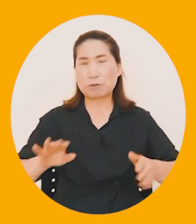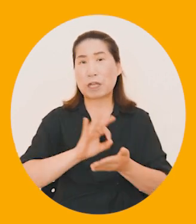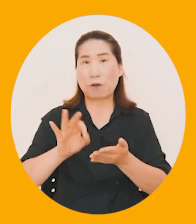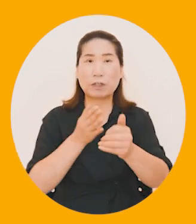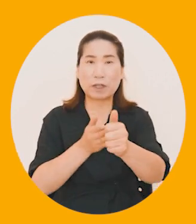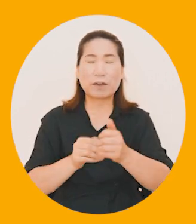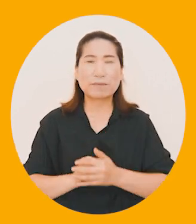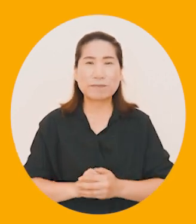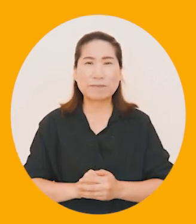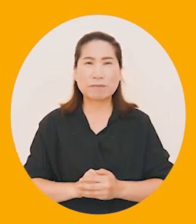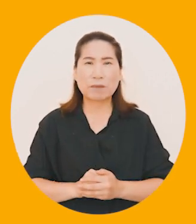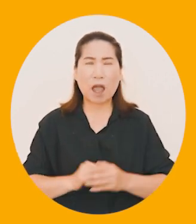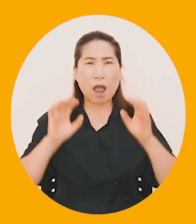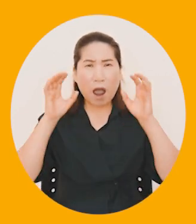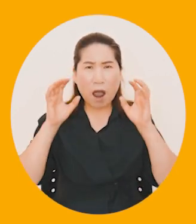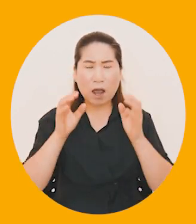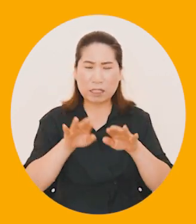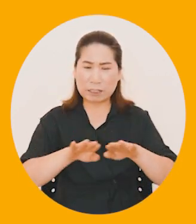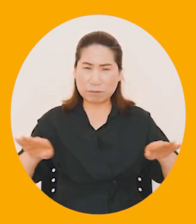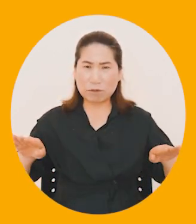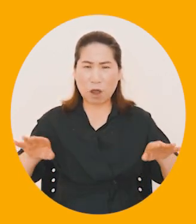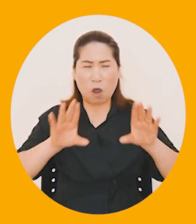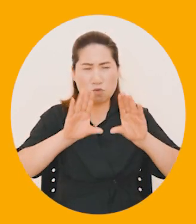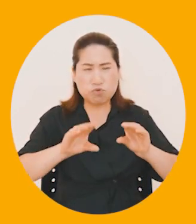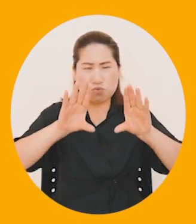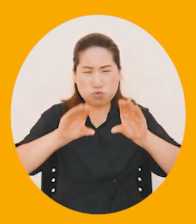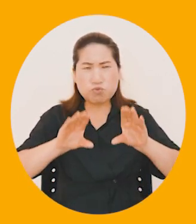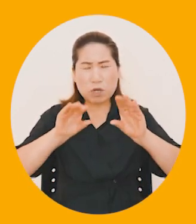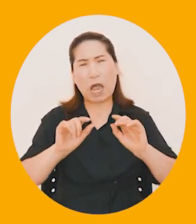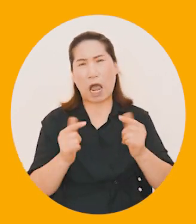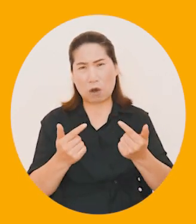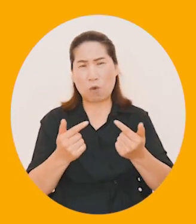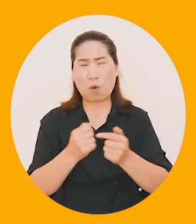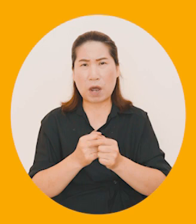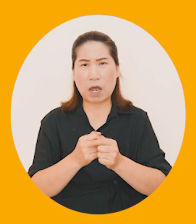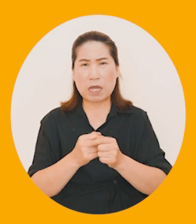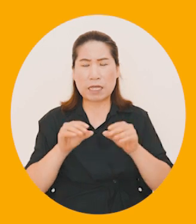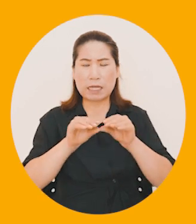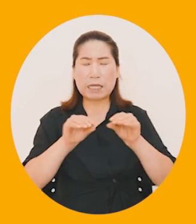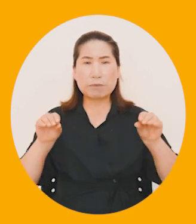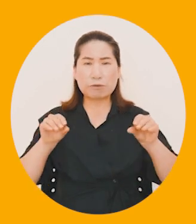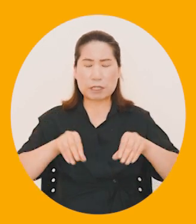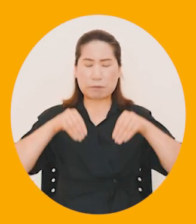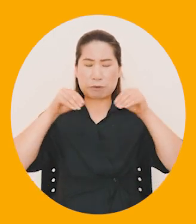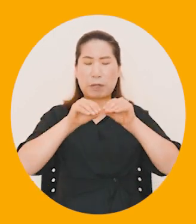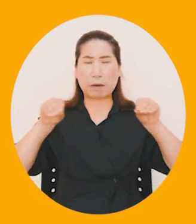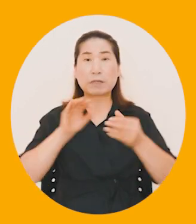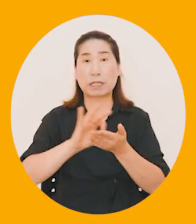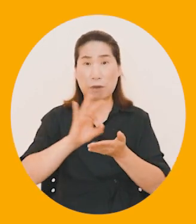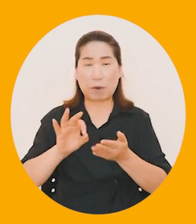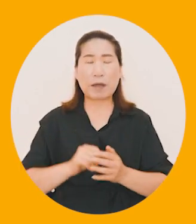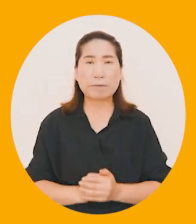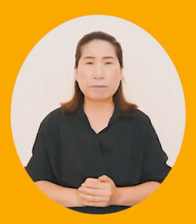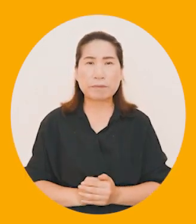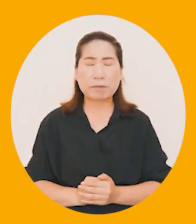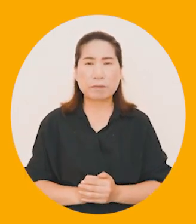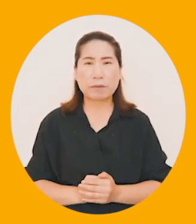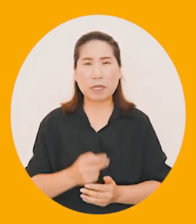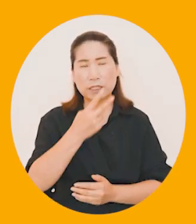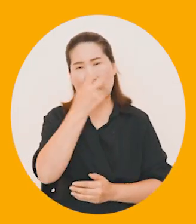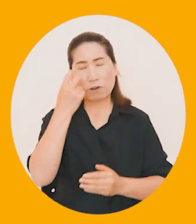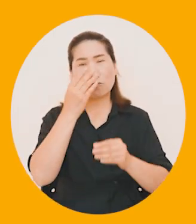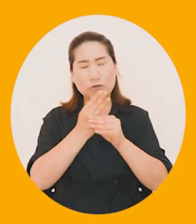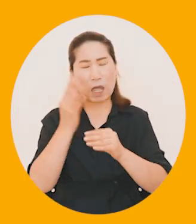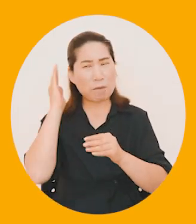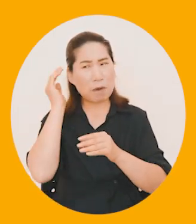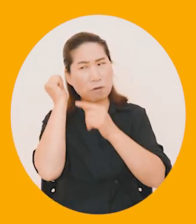합니다. 아기의 침구 바닥은 푹신하지 않도록 하고 이불은 얇은 것을 사용합니다. 자는 중엔